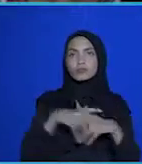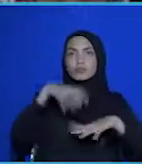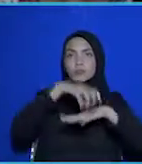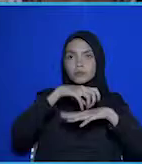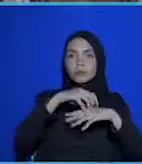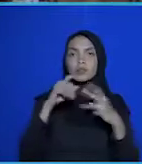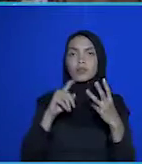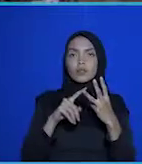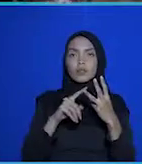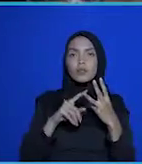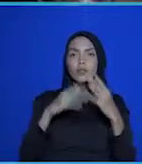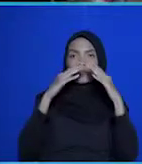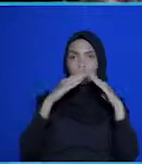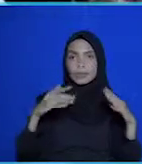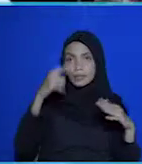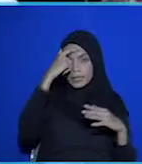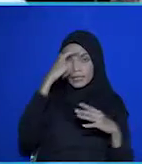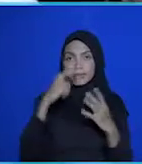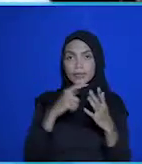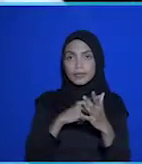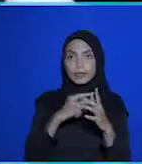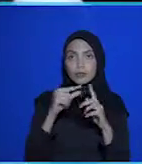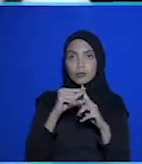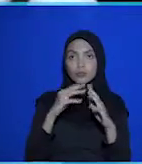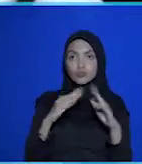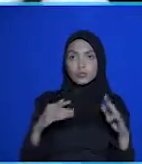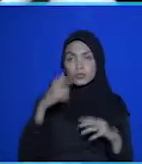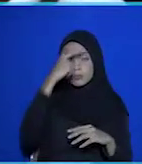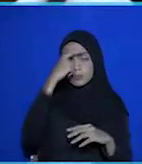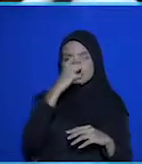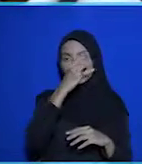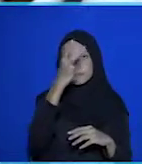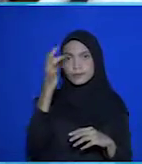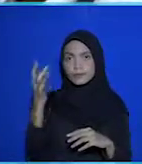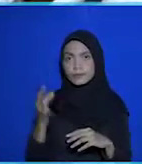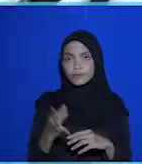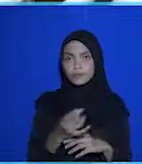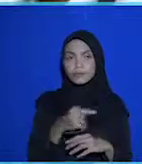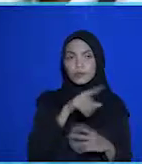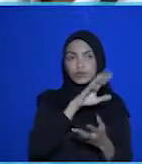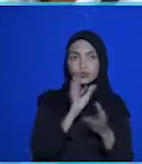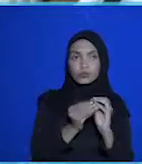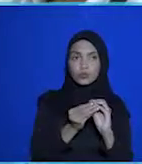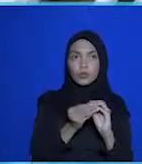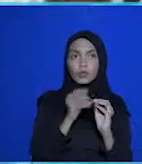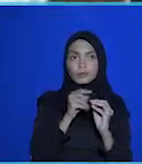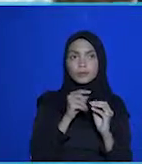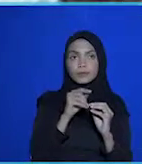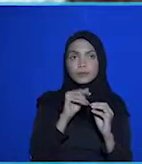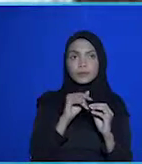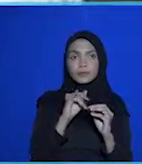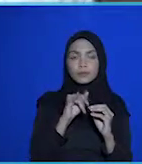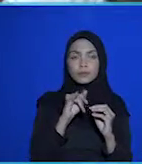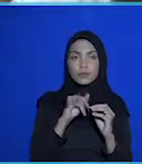puskesmas, pasar, dan sebagainya. Angka-angka ini bergerak terus. Ya, Mbak Harmen, memang bergerak